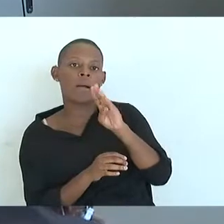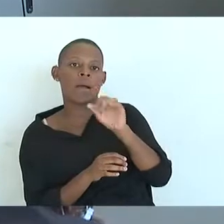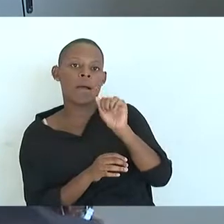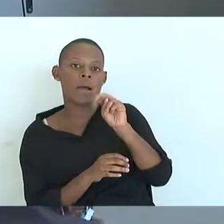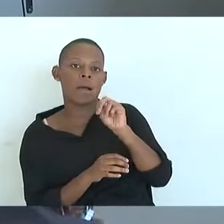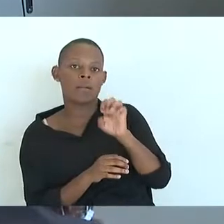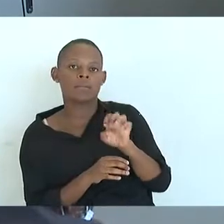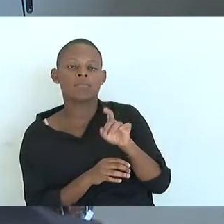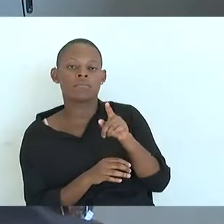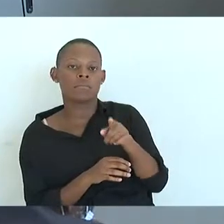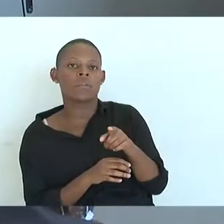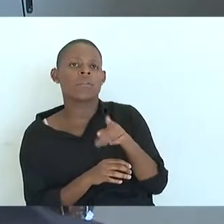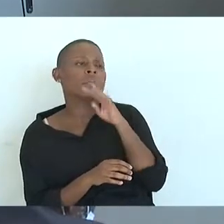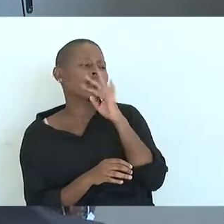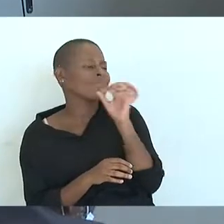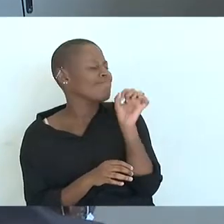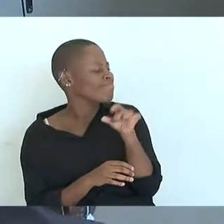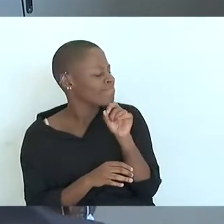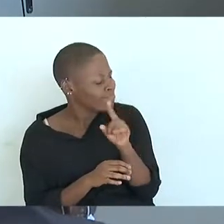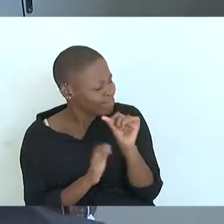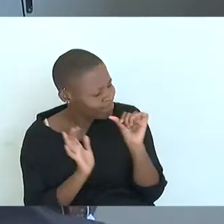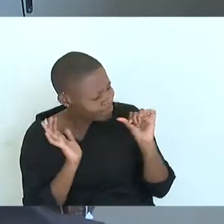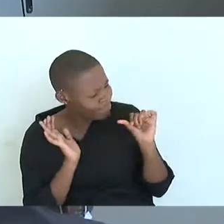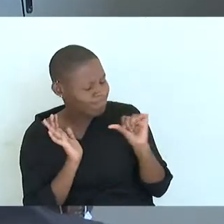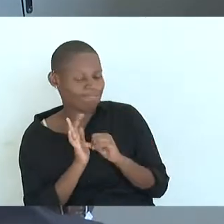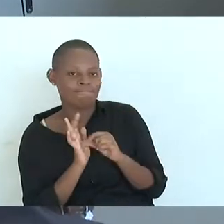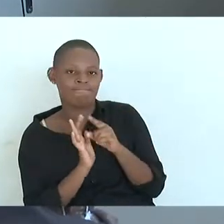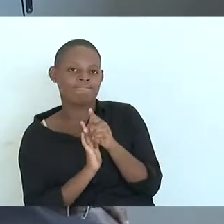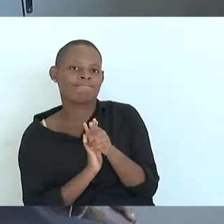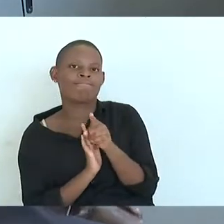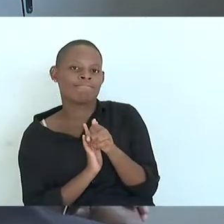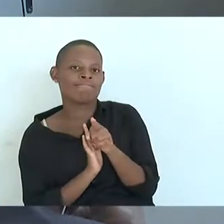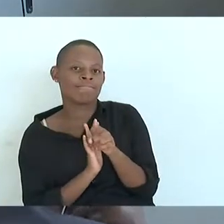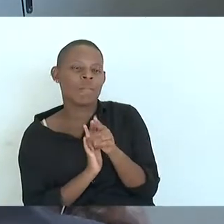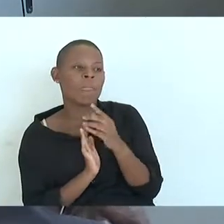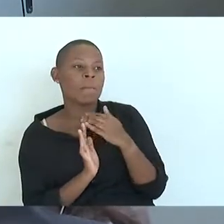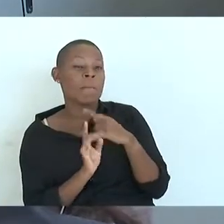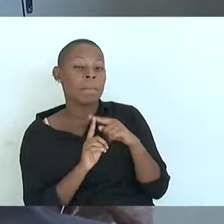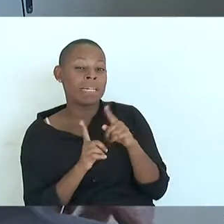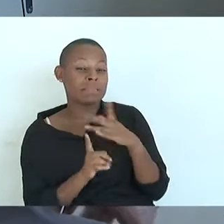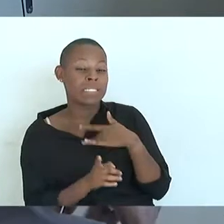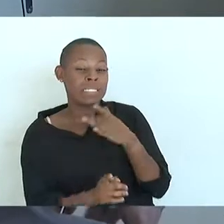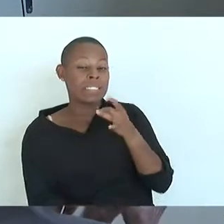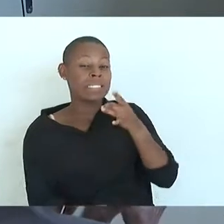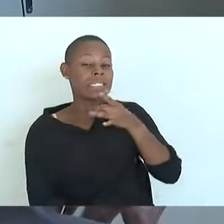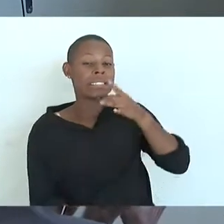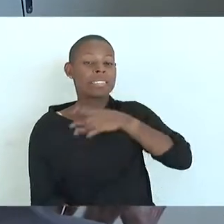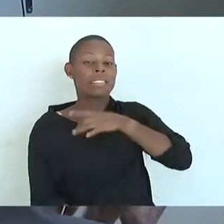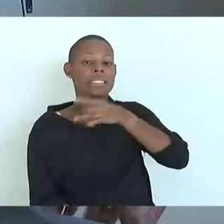ibaluleke ngohlobo olukhulu kakhulu. Into endesabisa kakhulu ke